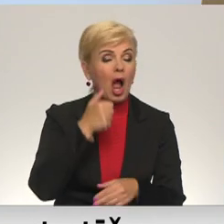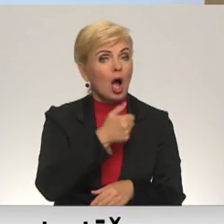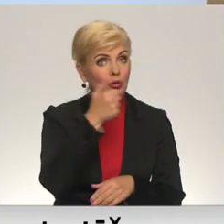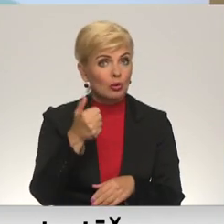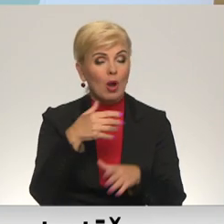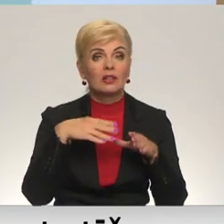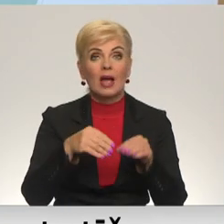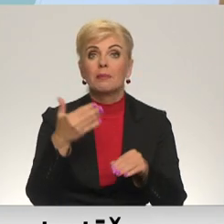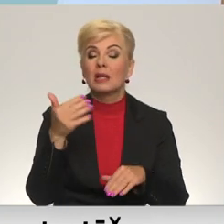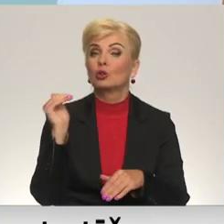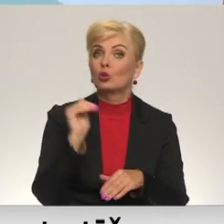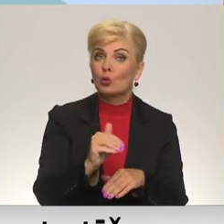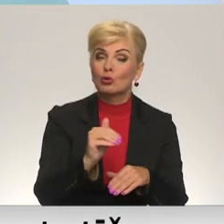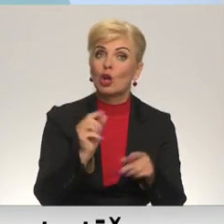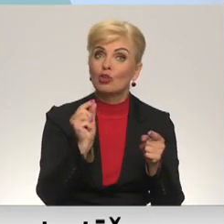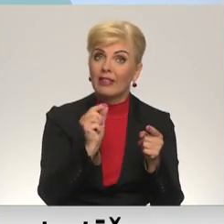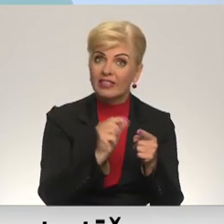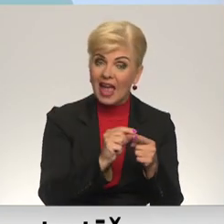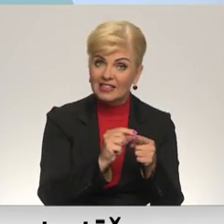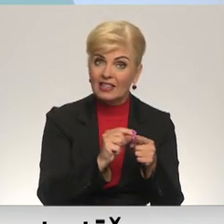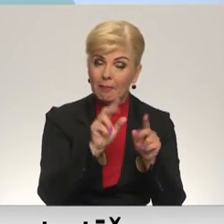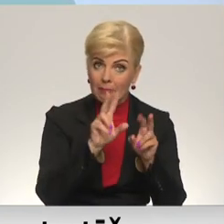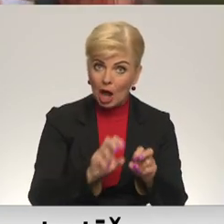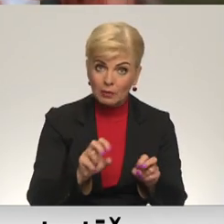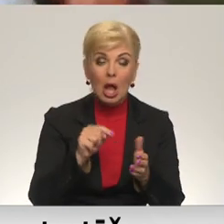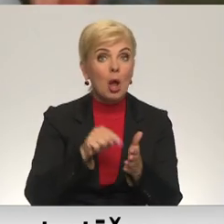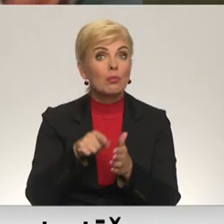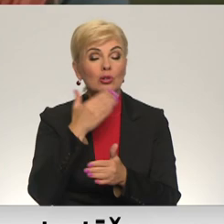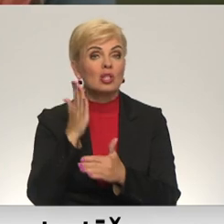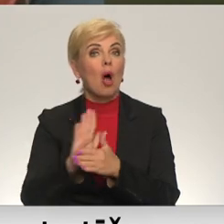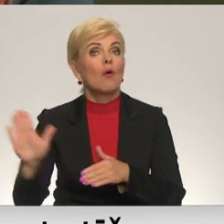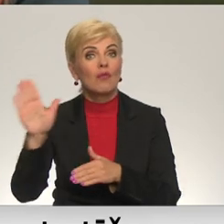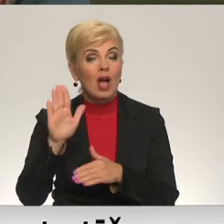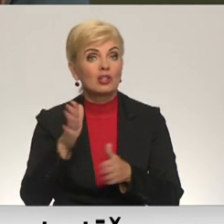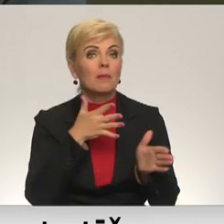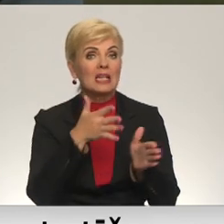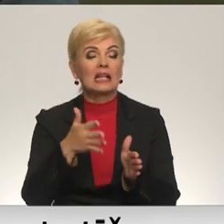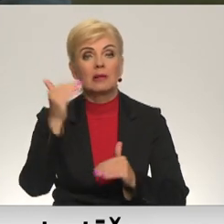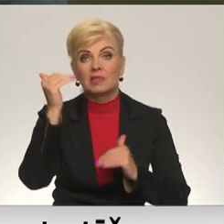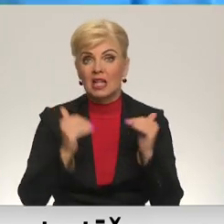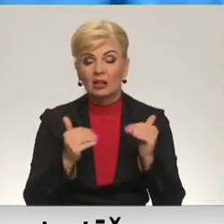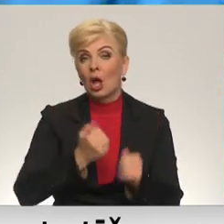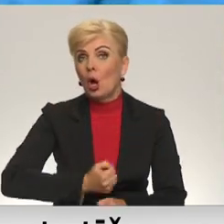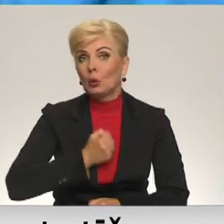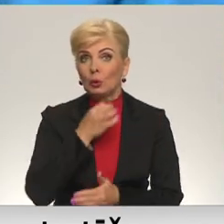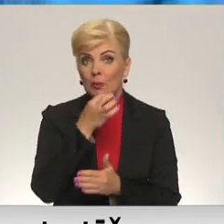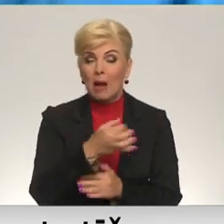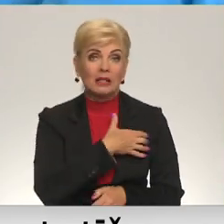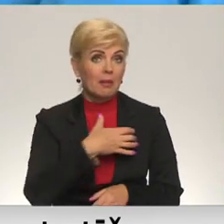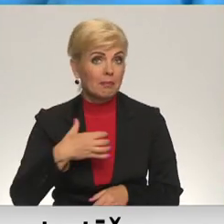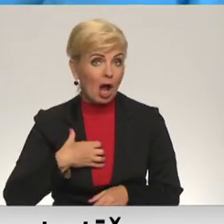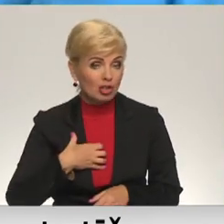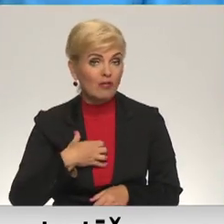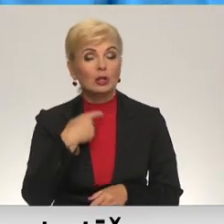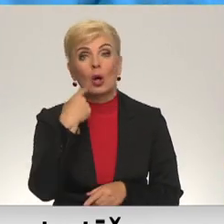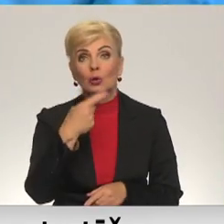apmēram 5000 testu. Vai tas, ka šādu punktu nav Vidzemē, ietekmē statistiku, esot grūti pateikt. Pašvaldības uzrunāts